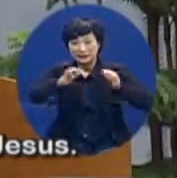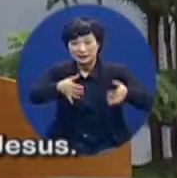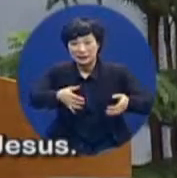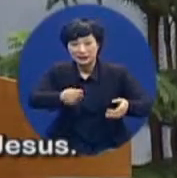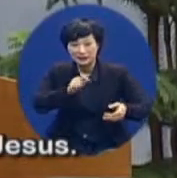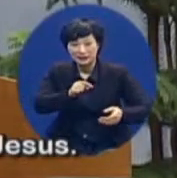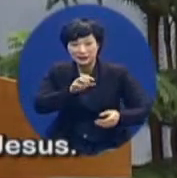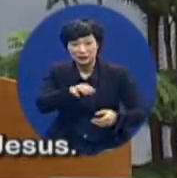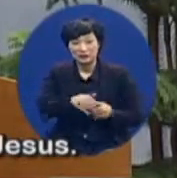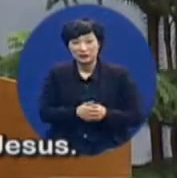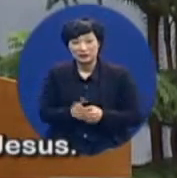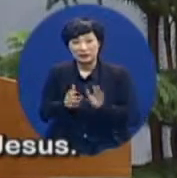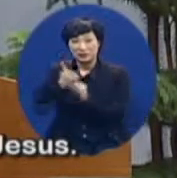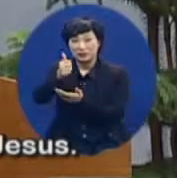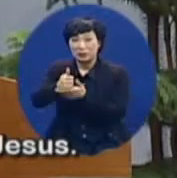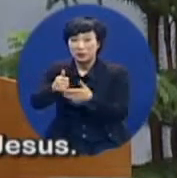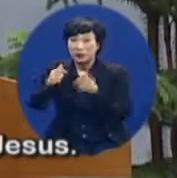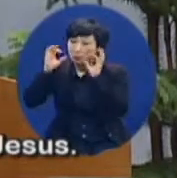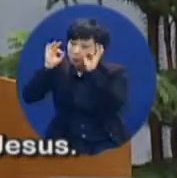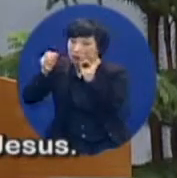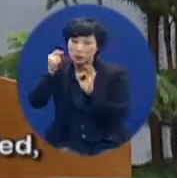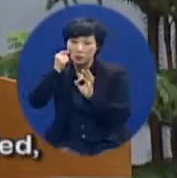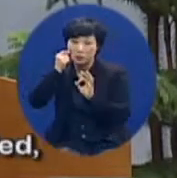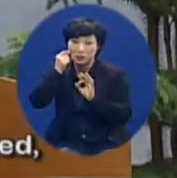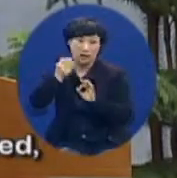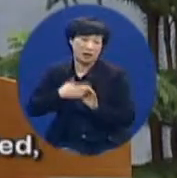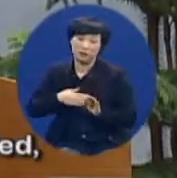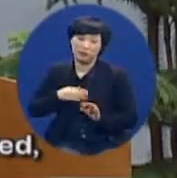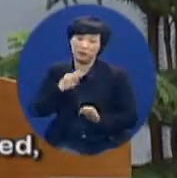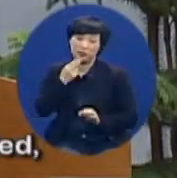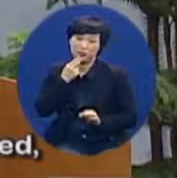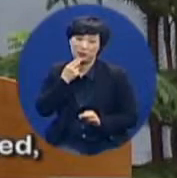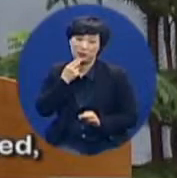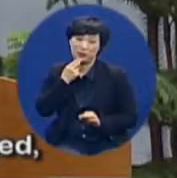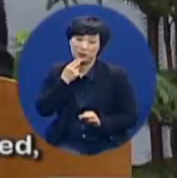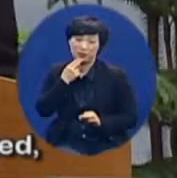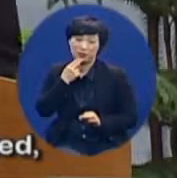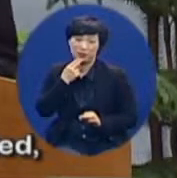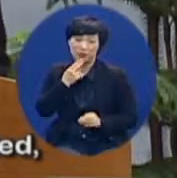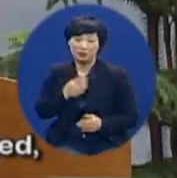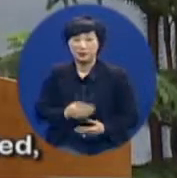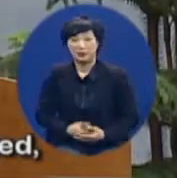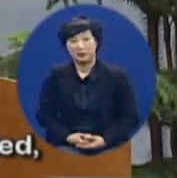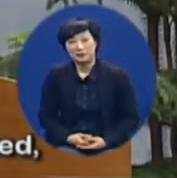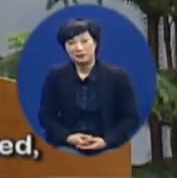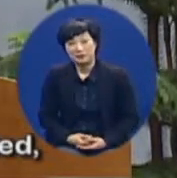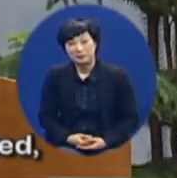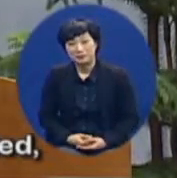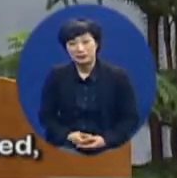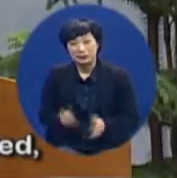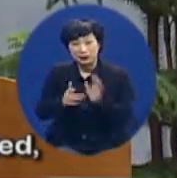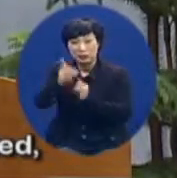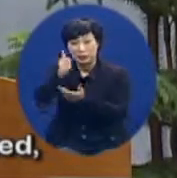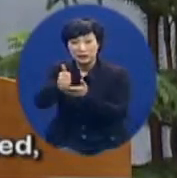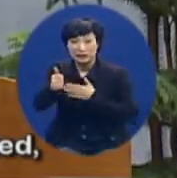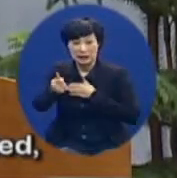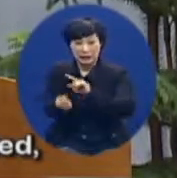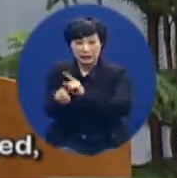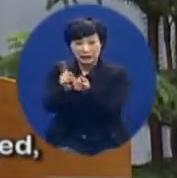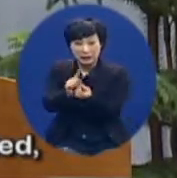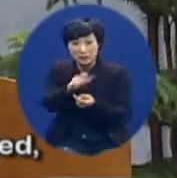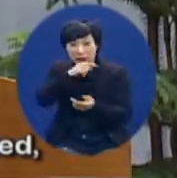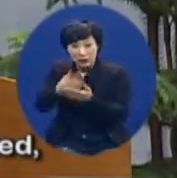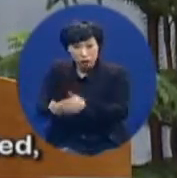예수를 잘 보지 못해서 잘 몰라요 예 예수가 나를 대신해서